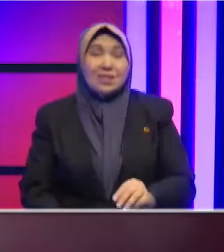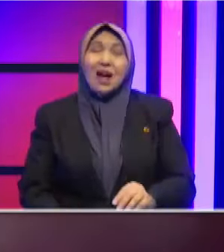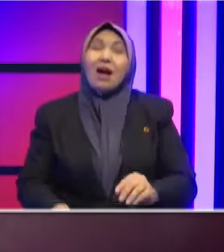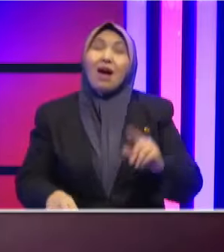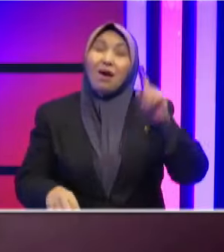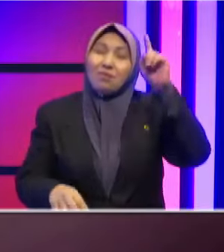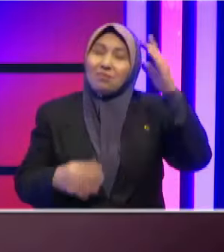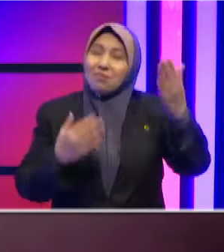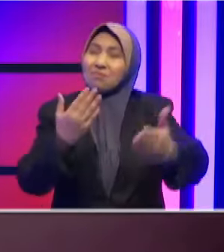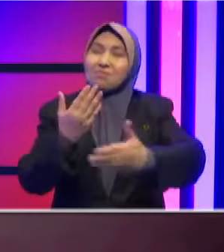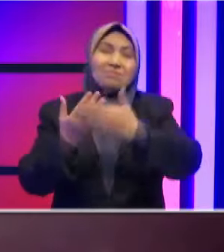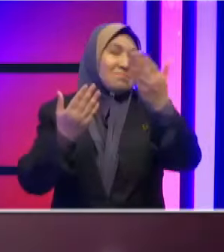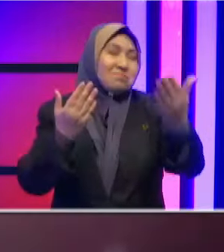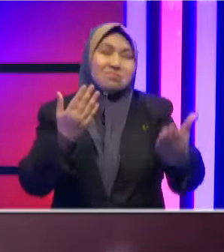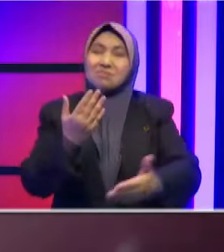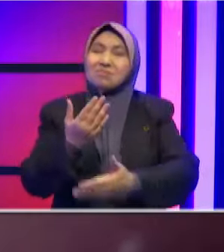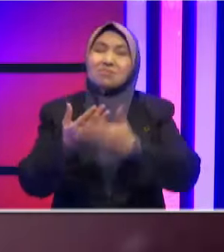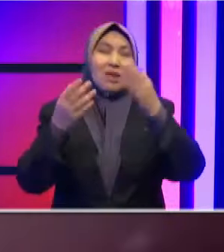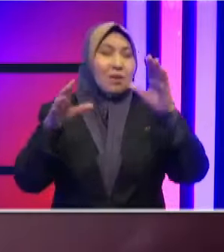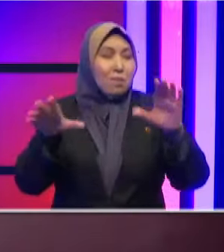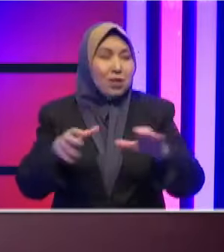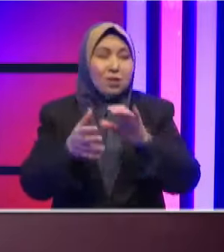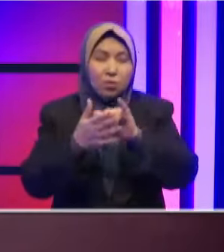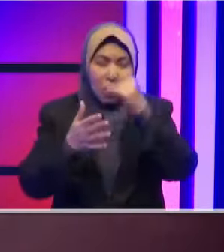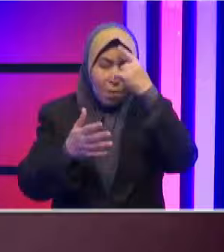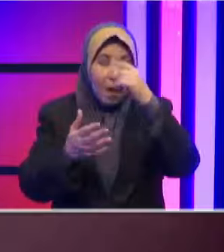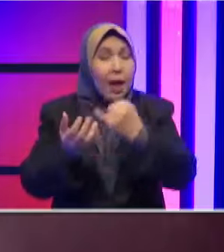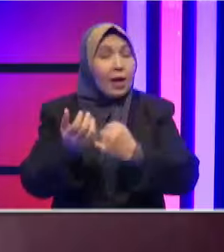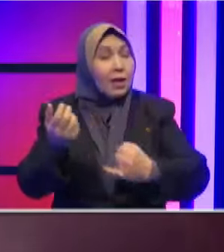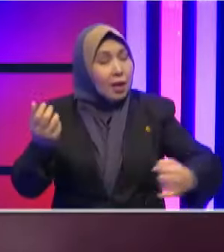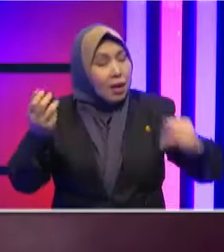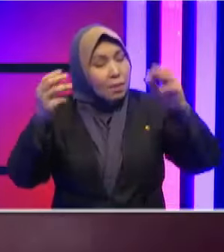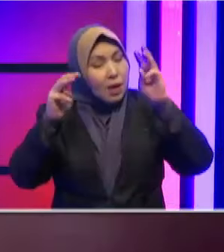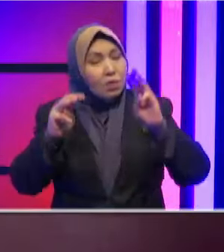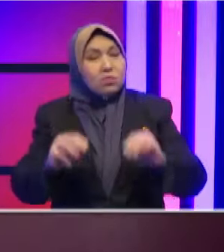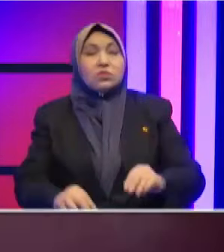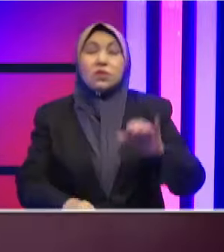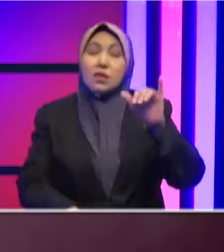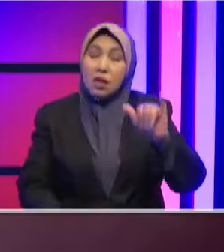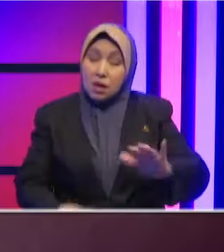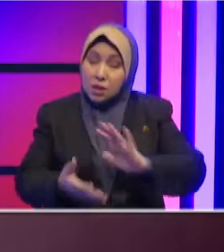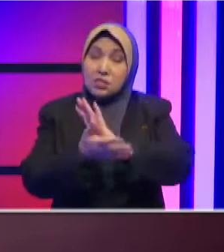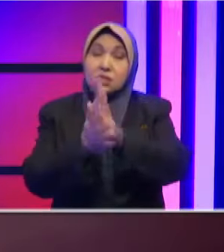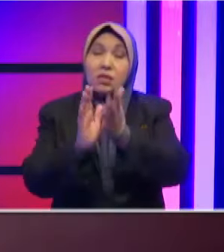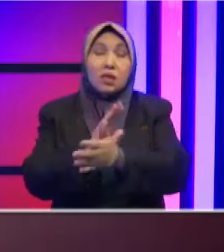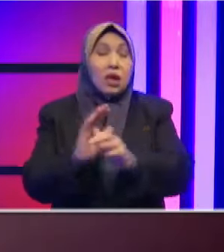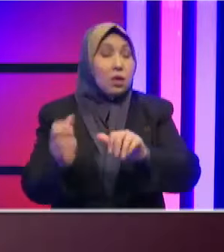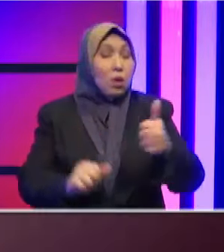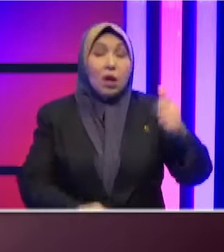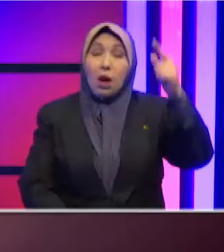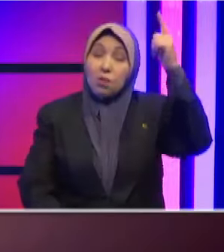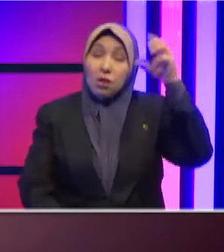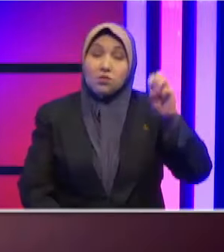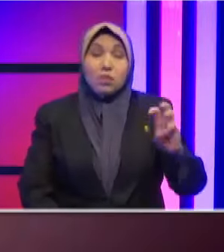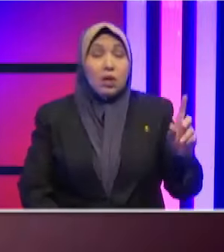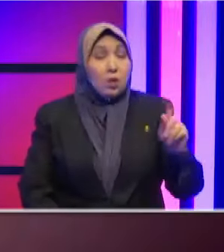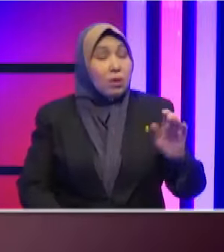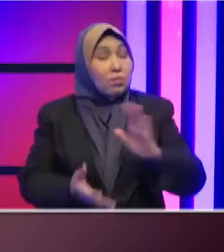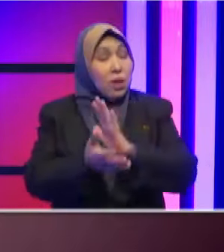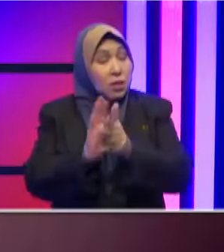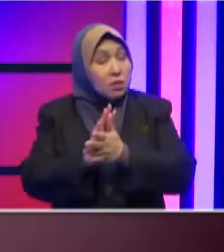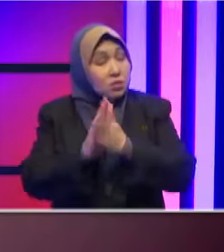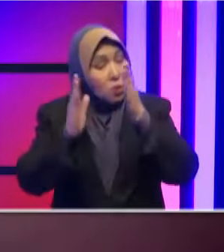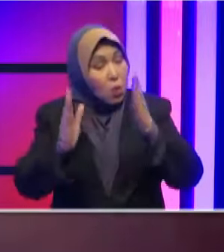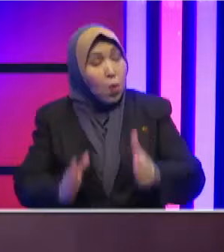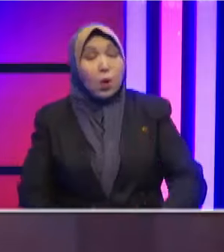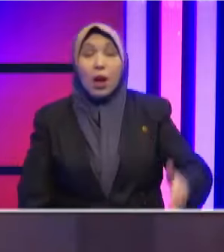bagi Allah subhanahu wa ta'ala untuk melahirkan manusia yang dijadikan oleh Allah subhanahu wa ta'ala sebagai